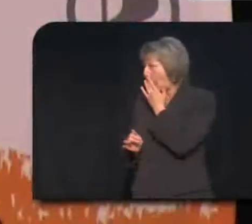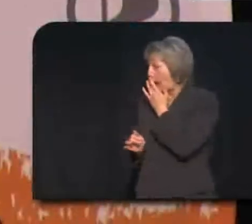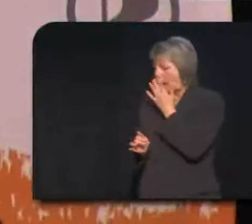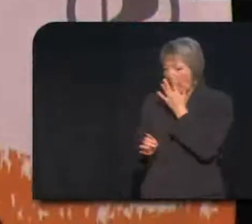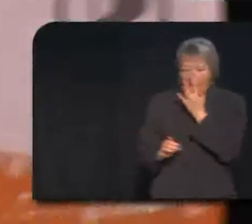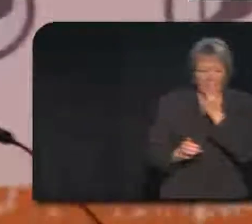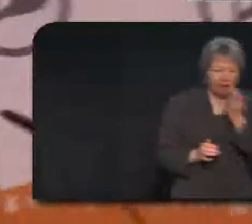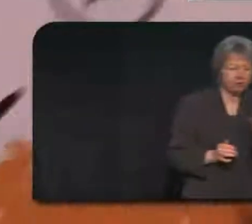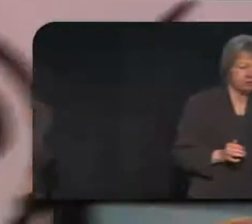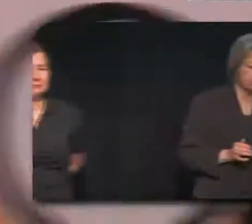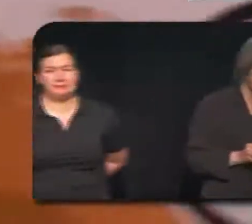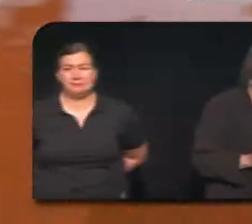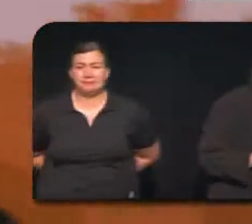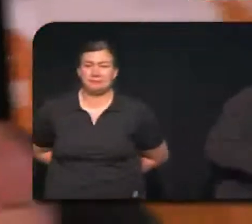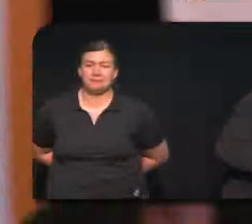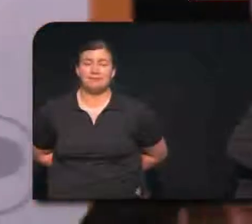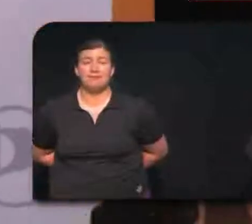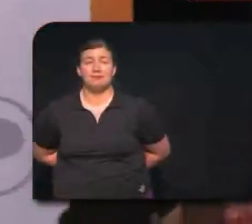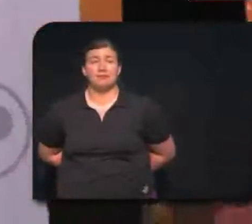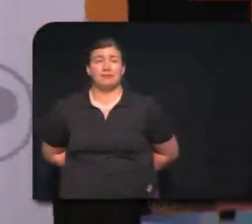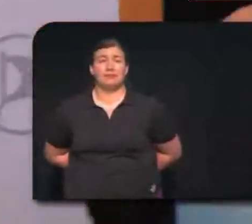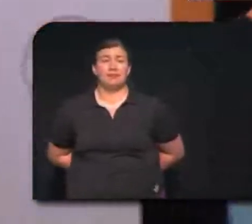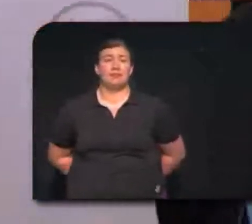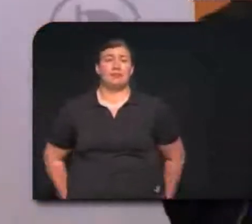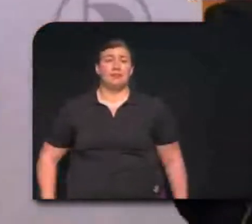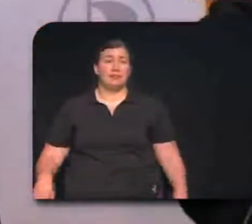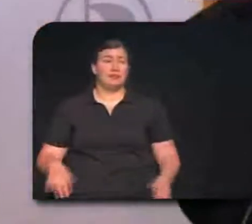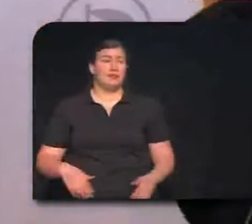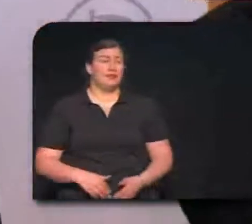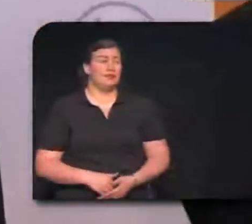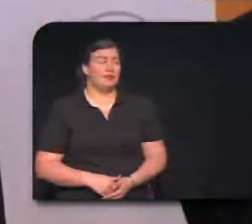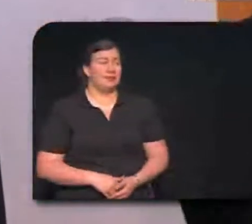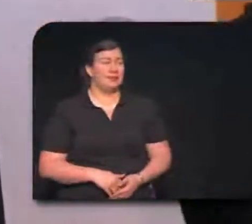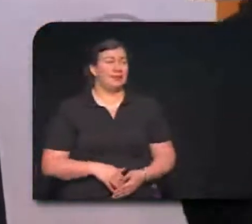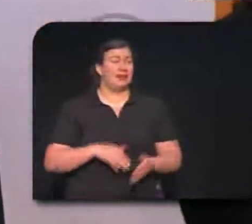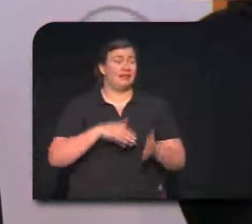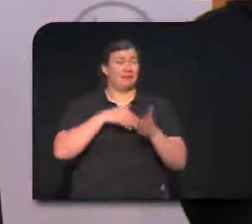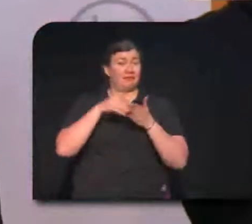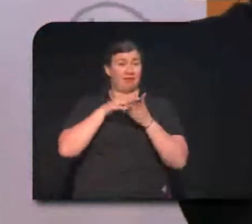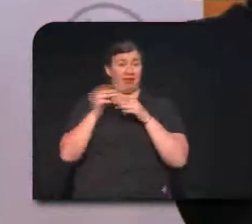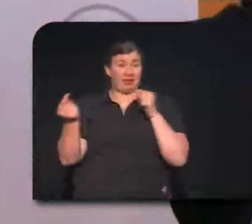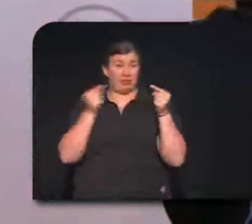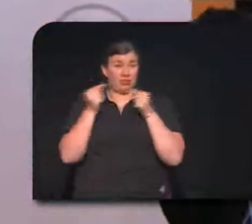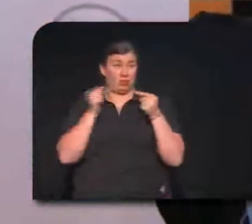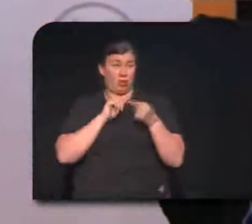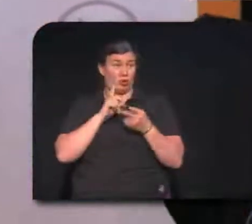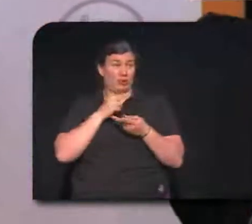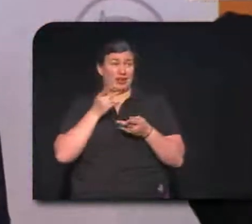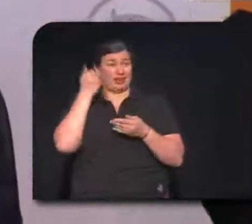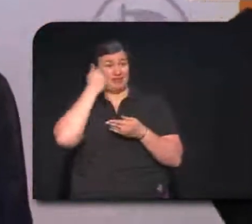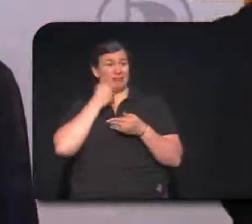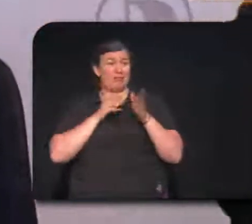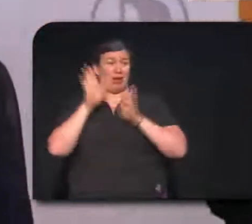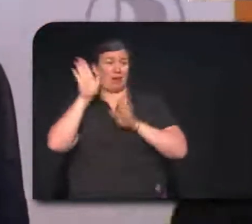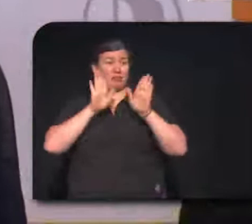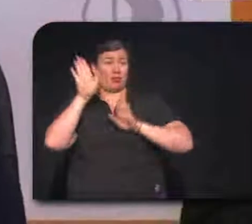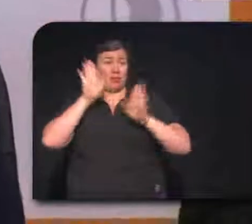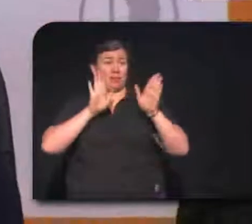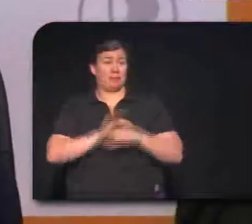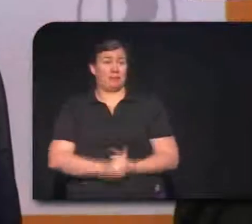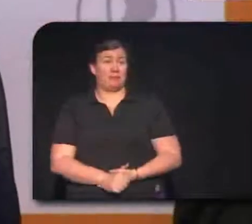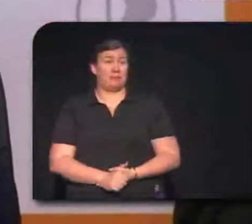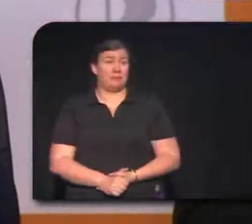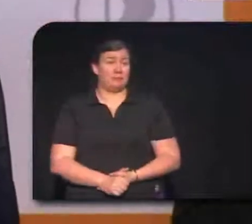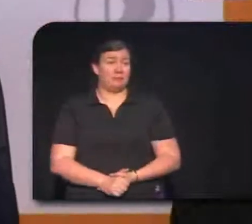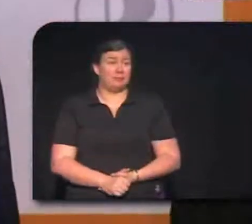so das war jetzt die vorgezogene Abschluss statementregelformat muss ich noch mal kurz fragen ob er noch weiter debattieren wollen natürlich könnt ihr das tun bitte hebt jetzt die Grünen Karten wenn ihr noch